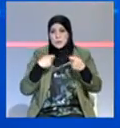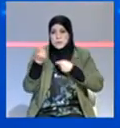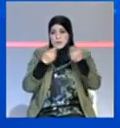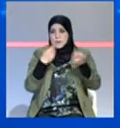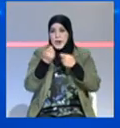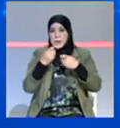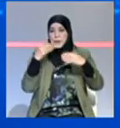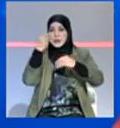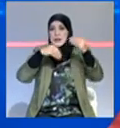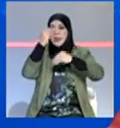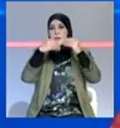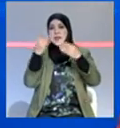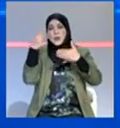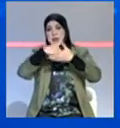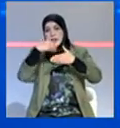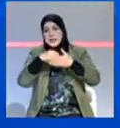اقتصاديين